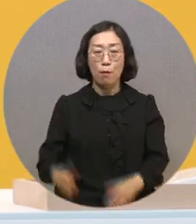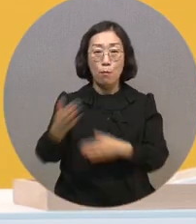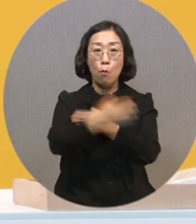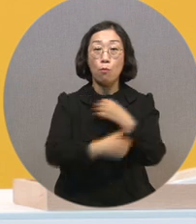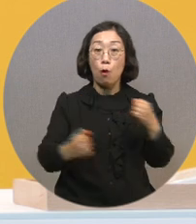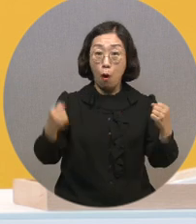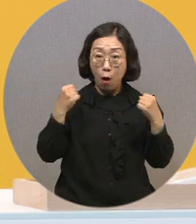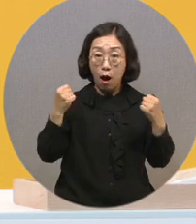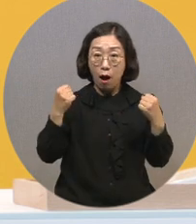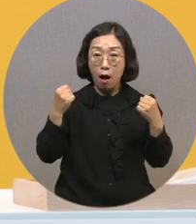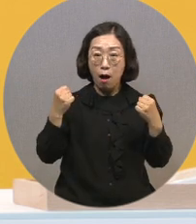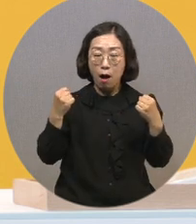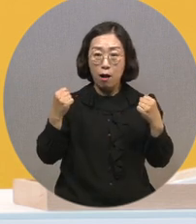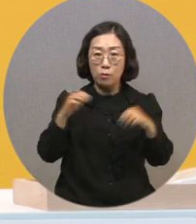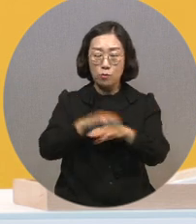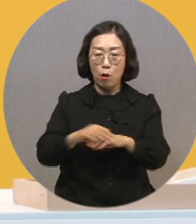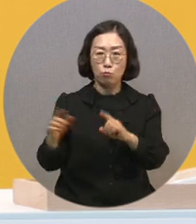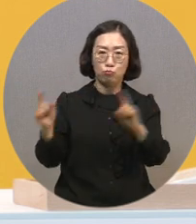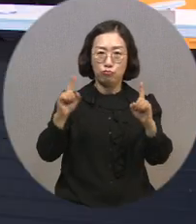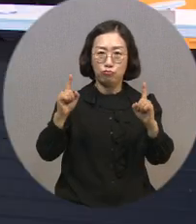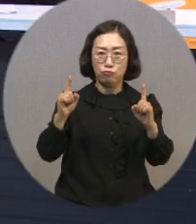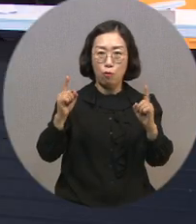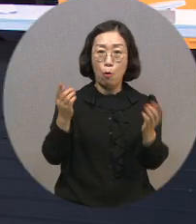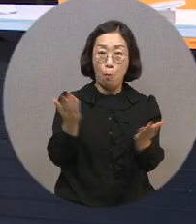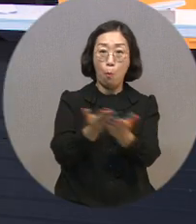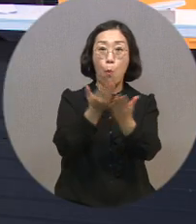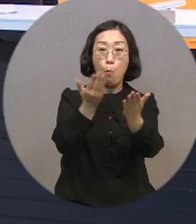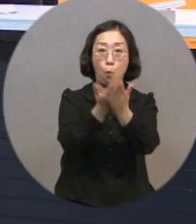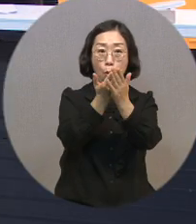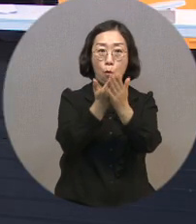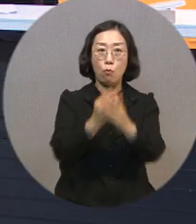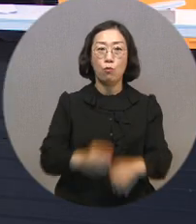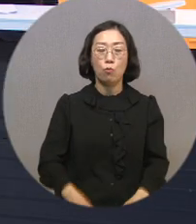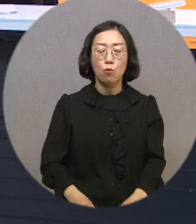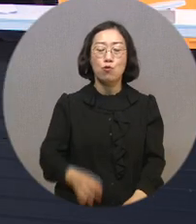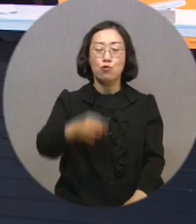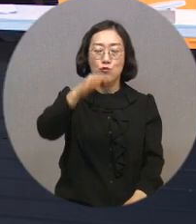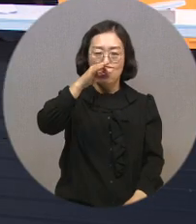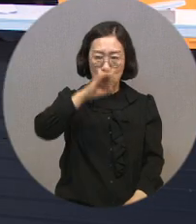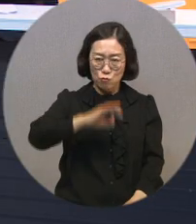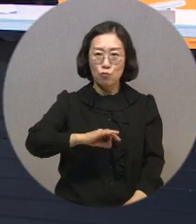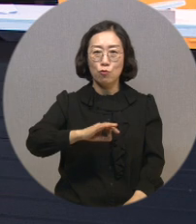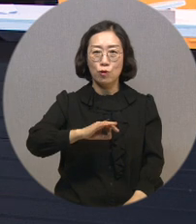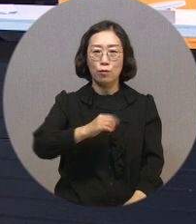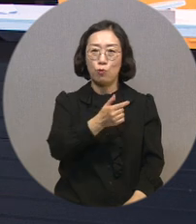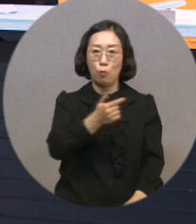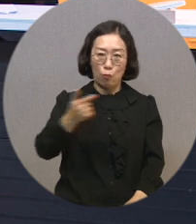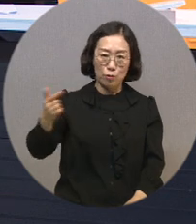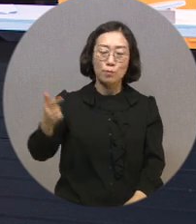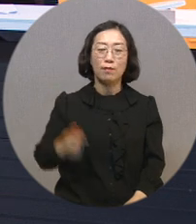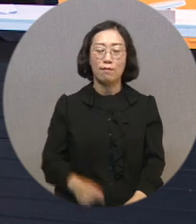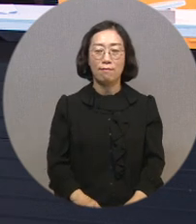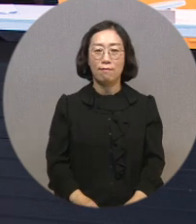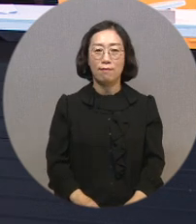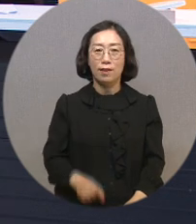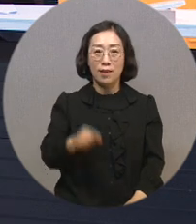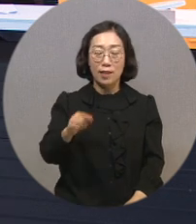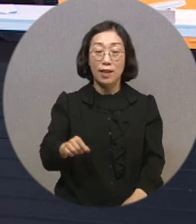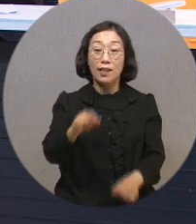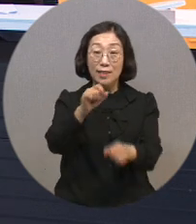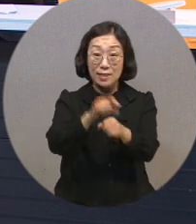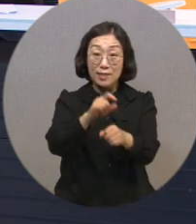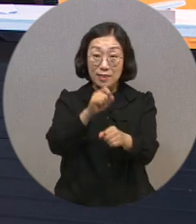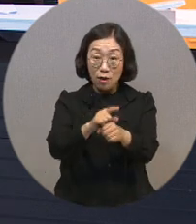이 회복이 되고 일석다조 이런 네. 효과가 예. 나오는 게 되는데 이게 바로 인성이